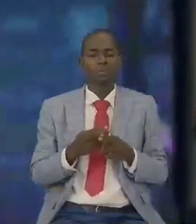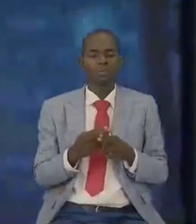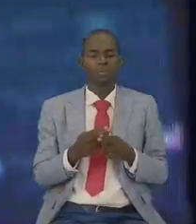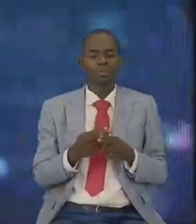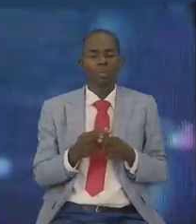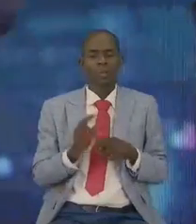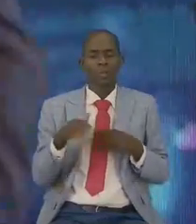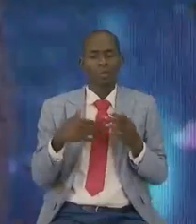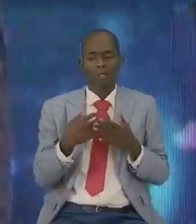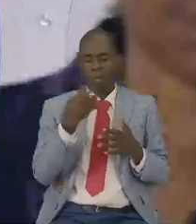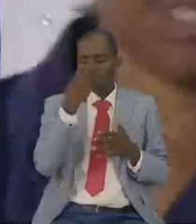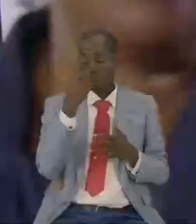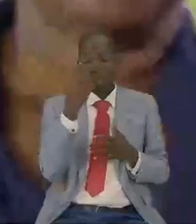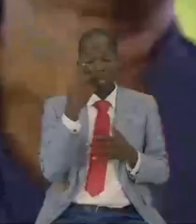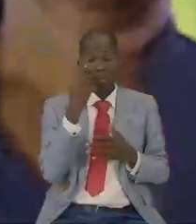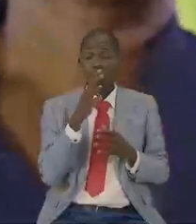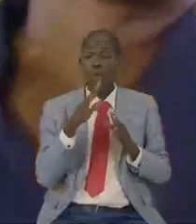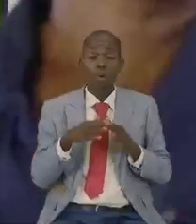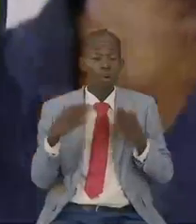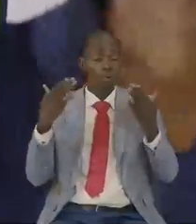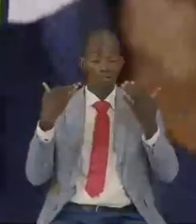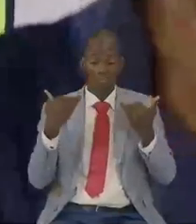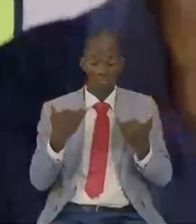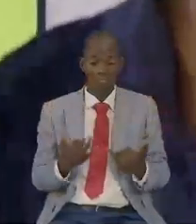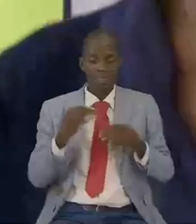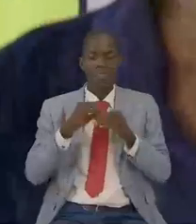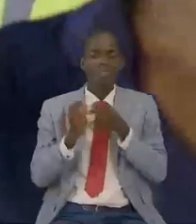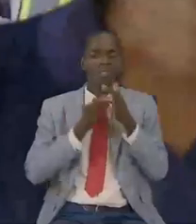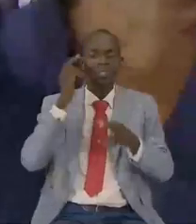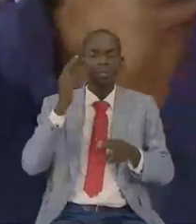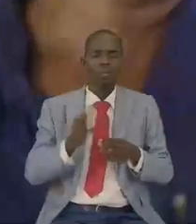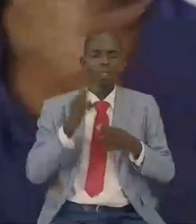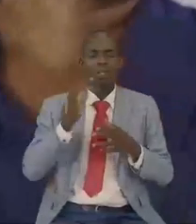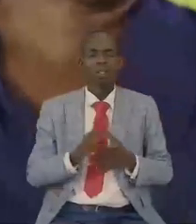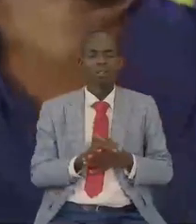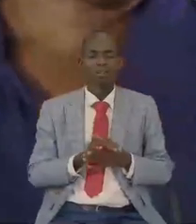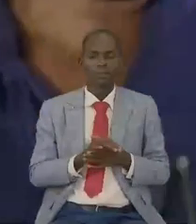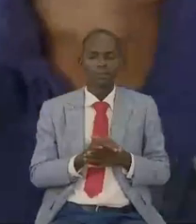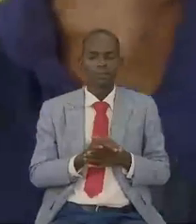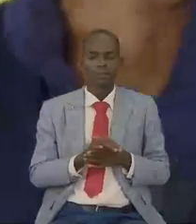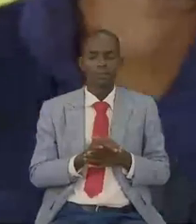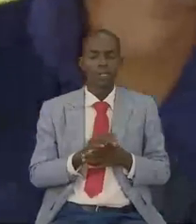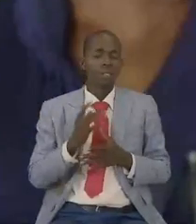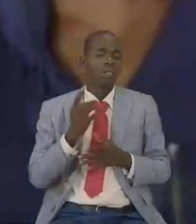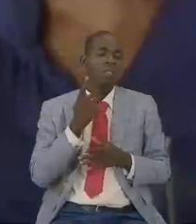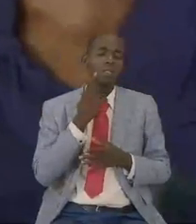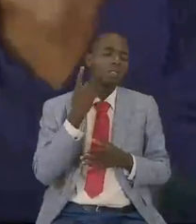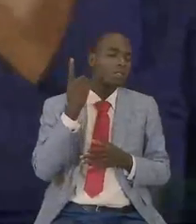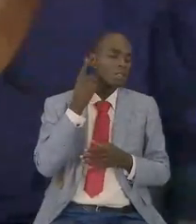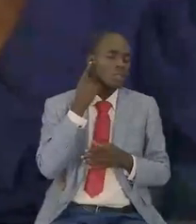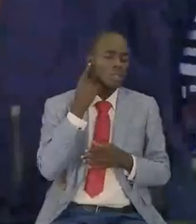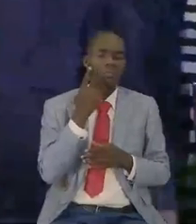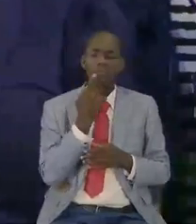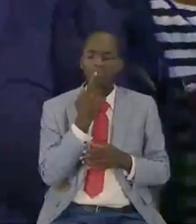Ces yeux aveugles, soyez ouverts maintenant. Au nom de Jésus, sous oreille sourde,